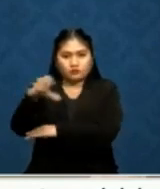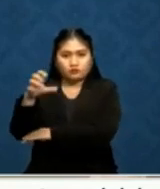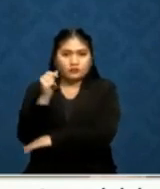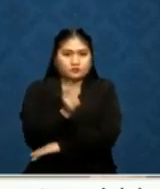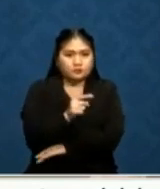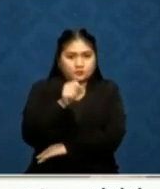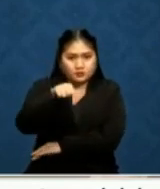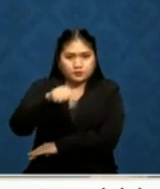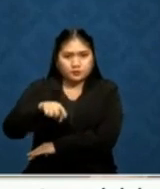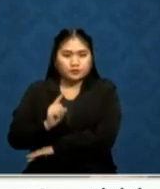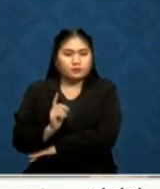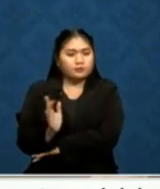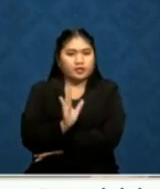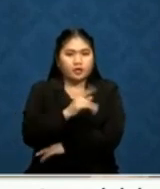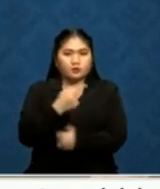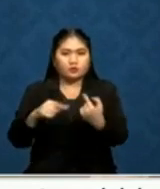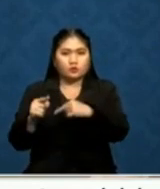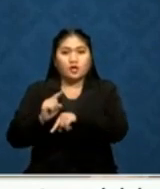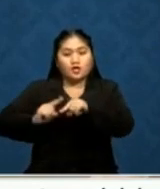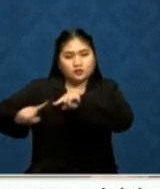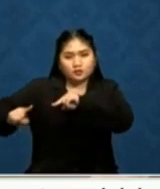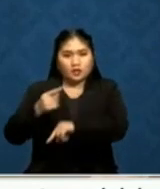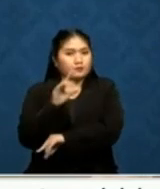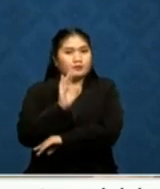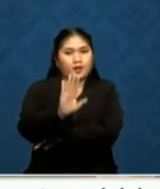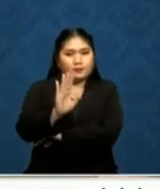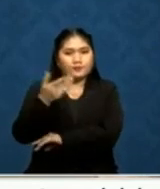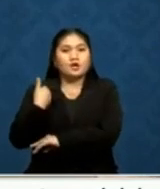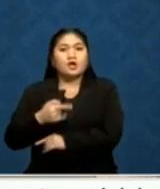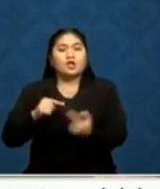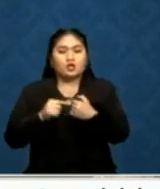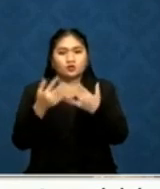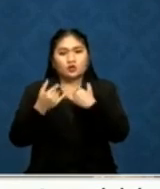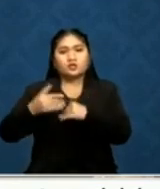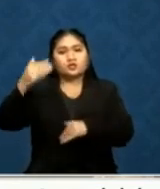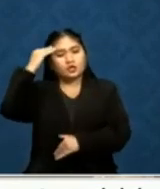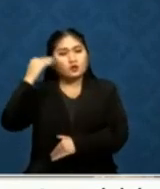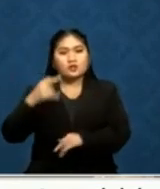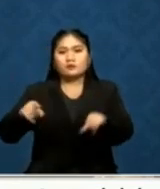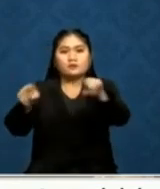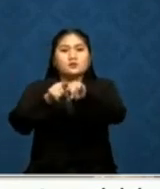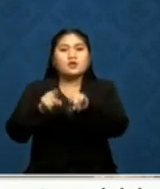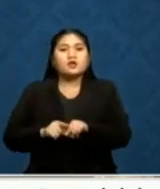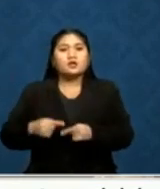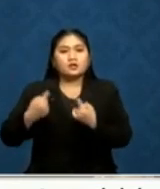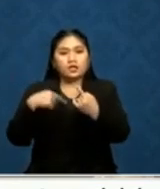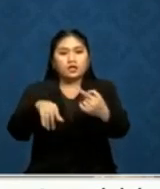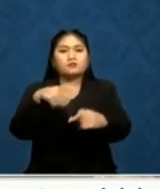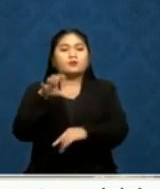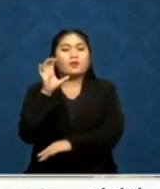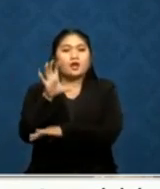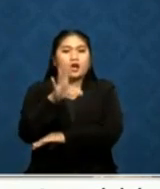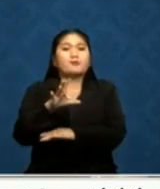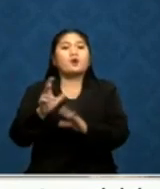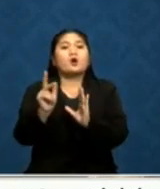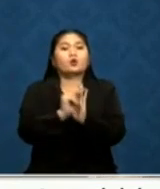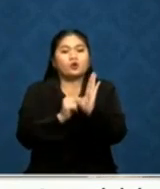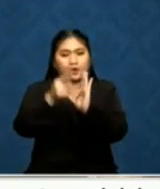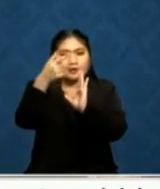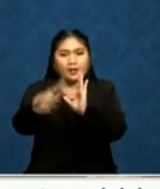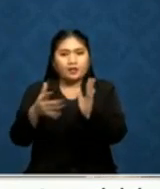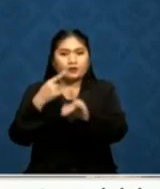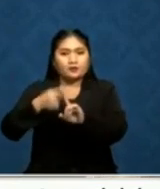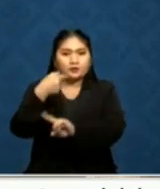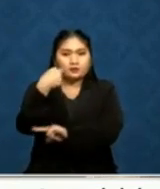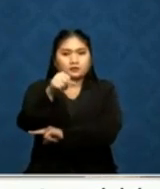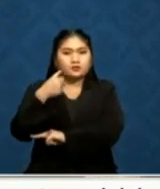ผู้อื่นผ่านโซเชียลมีเดียทุกแพลตฟอร์มค่ะเกาหลีเองนะคะตอนนี้เขาก็มีการบังคับใช้กฎหมายสตอกเกอร์แล้วนะคะเดือนตุลาคมนะคะ